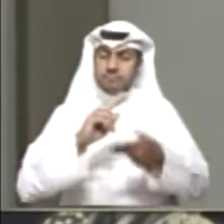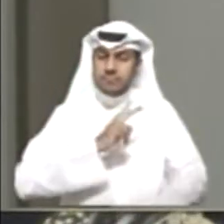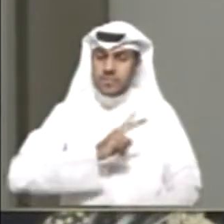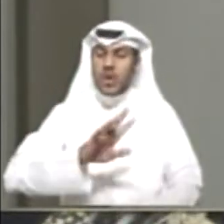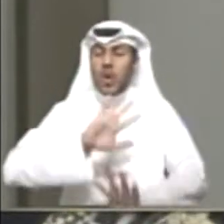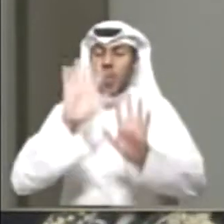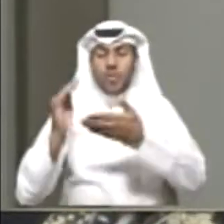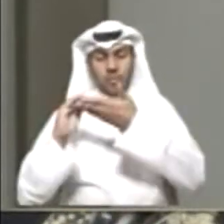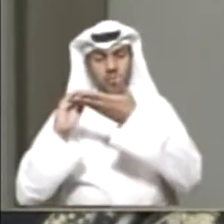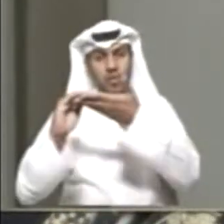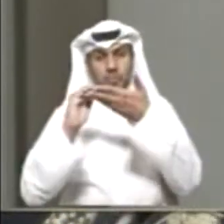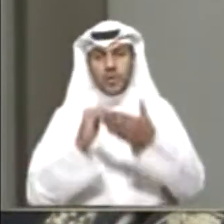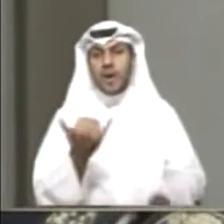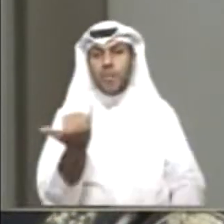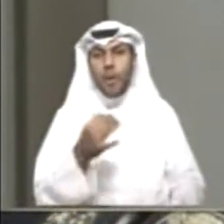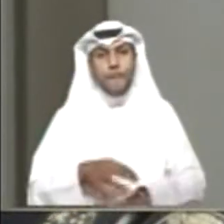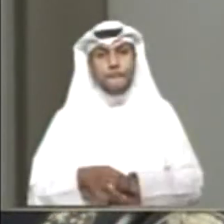الجهد ودعم